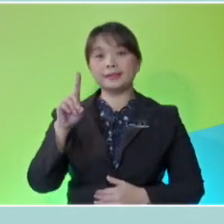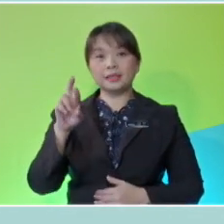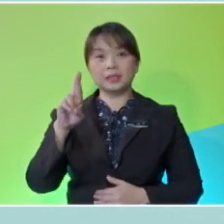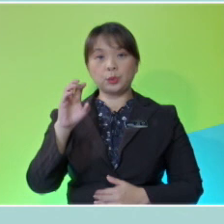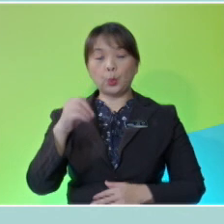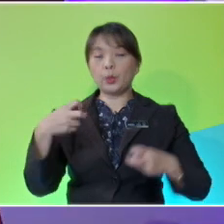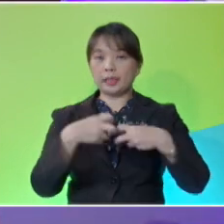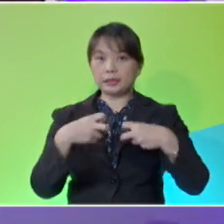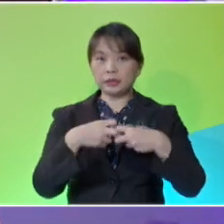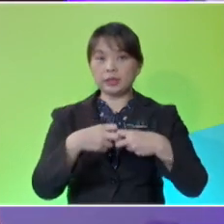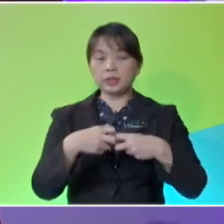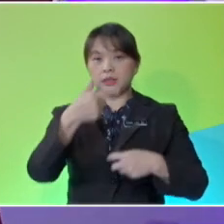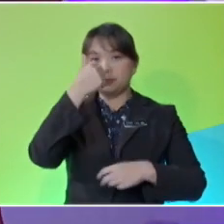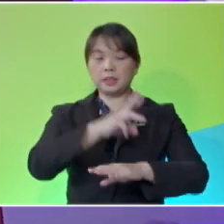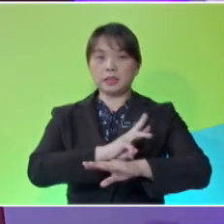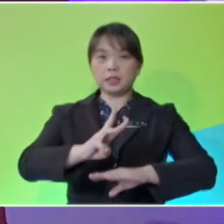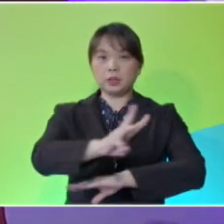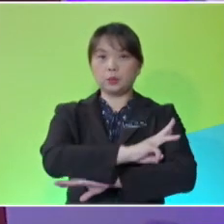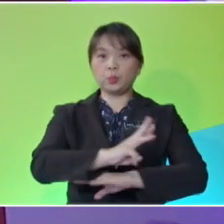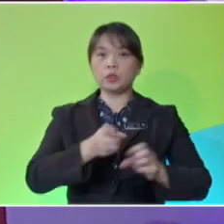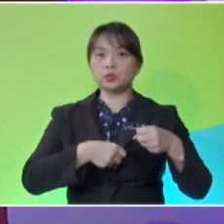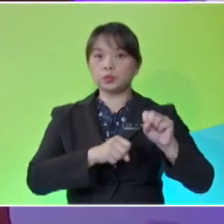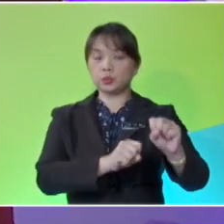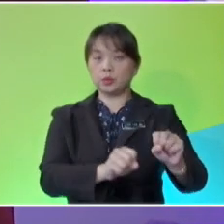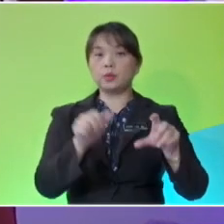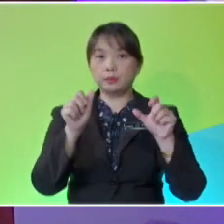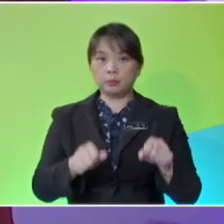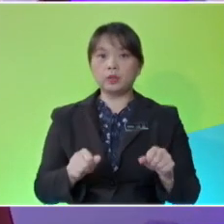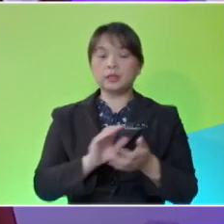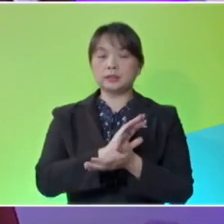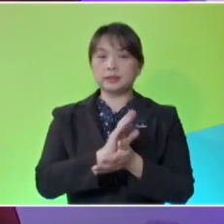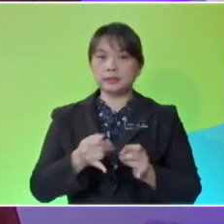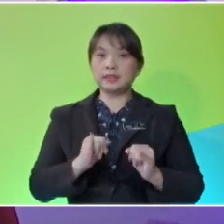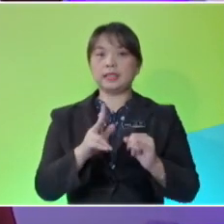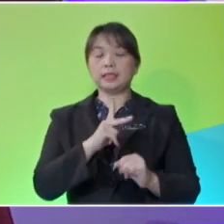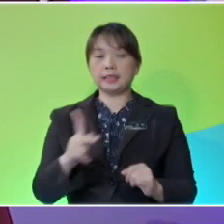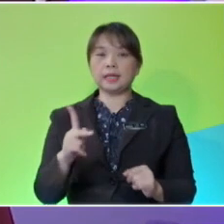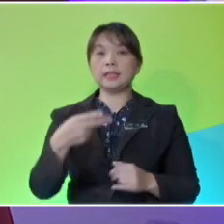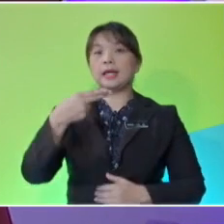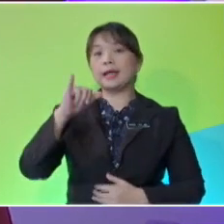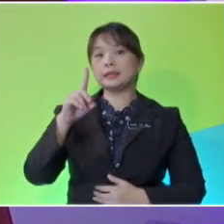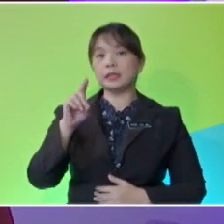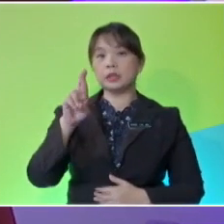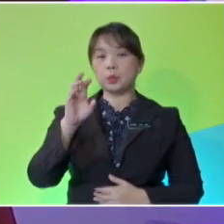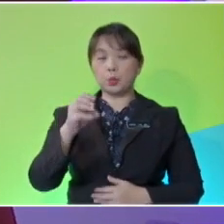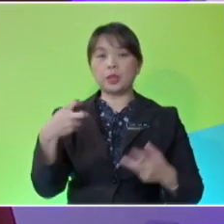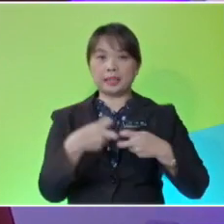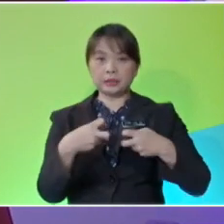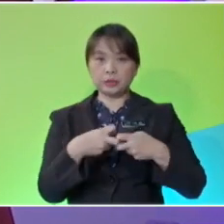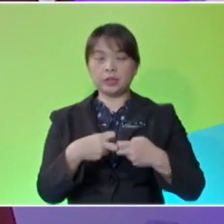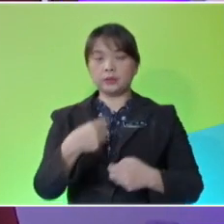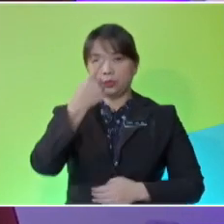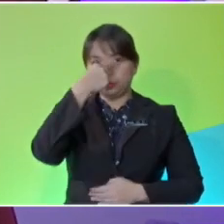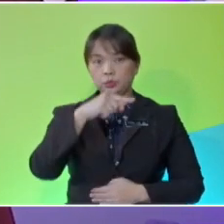kawasan sungai itu kita dapat Jalan Ken activity ataupun kuase hydro energy Oke Selain itu untuk pandang darat